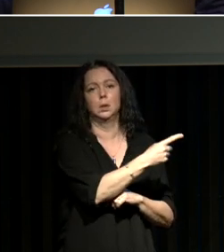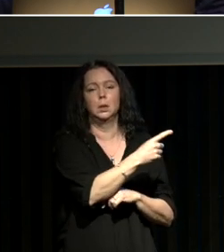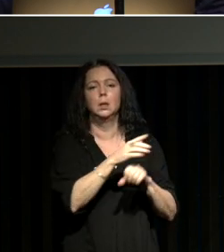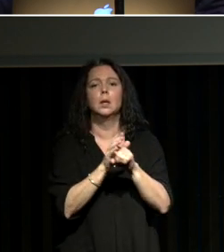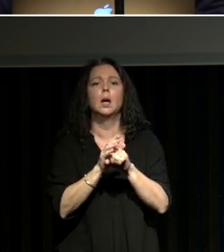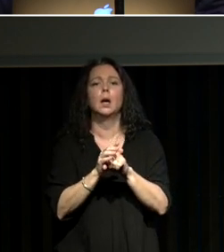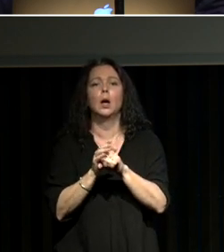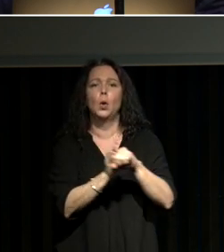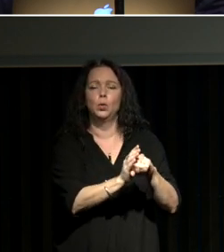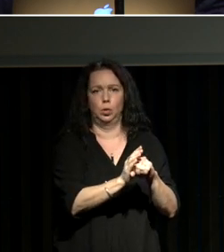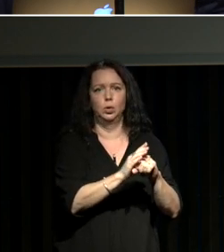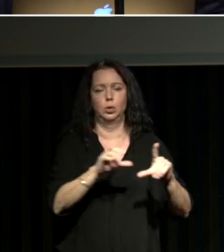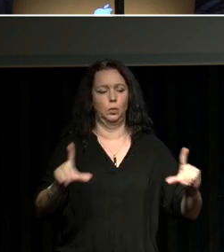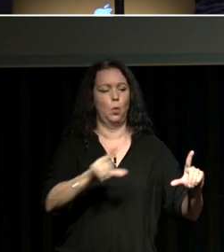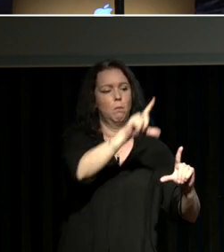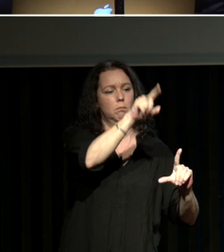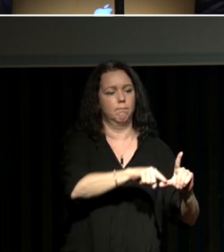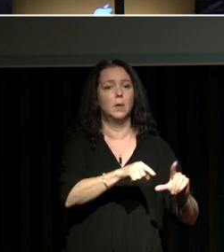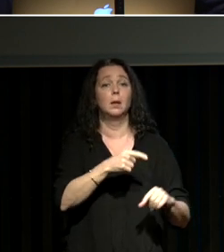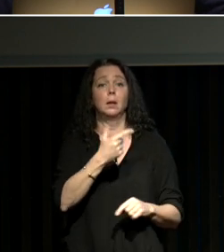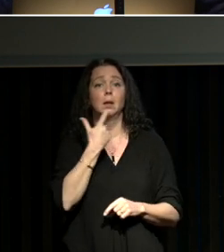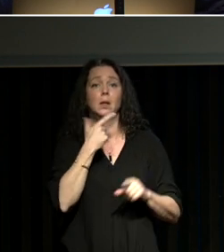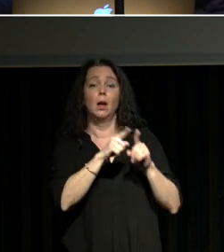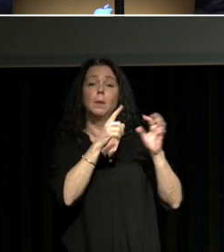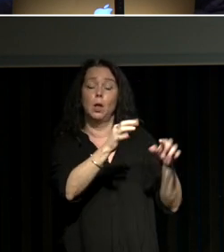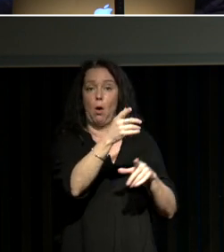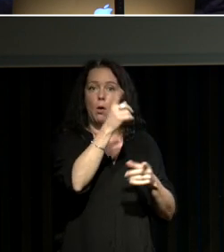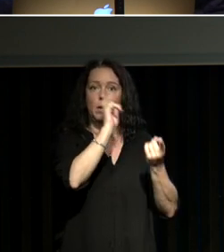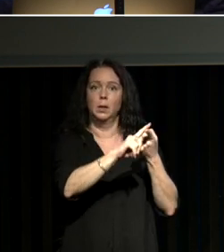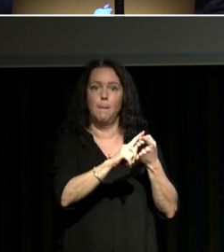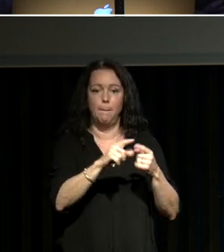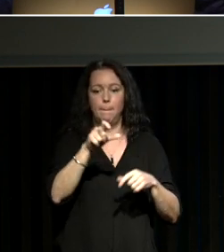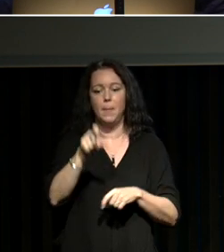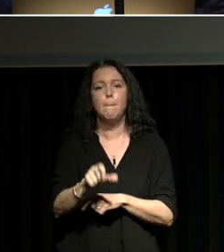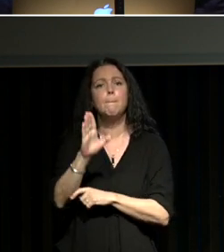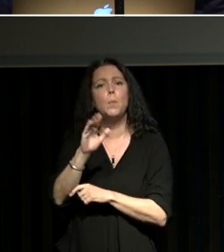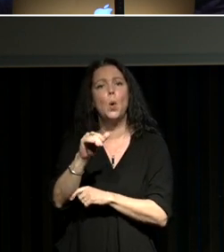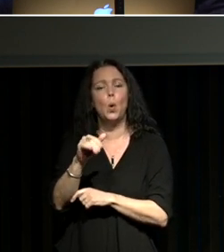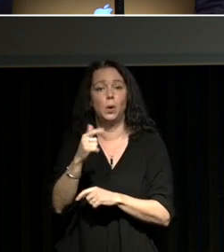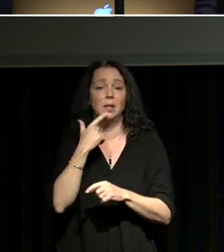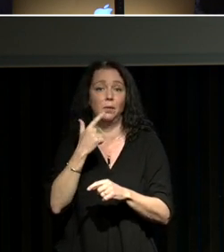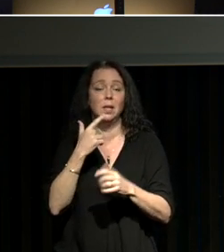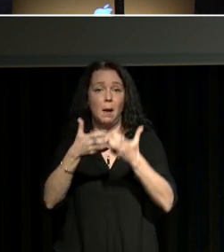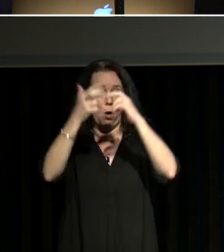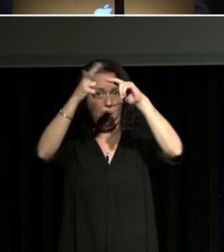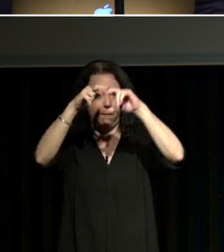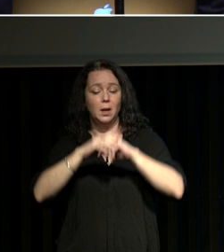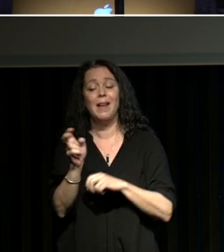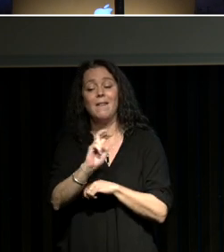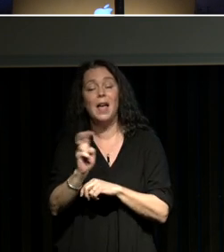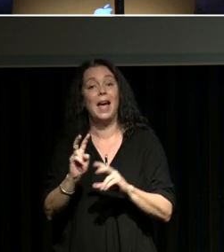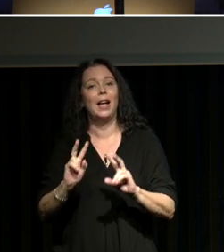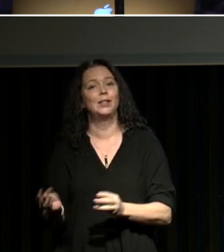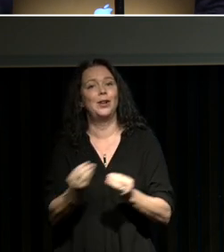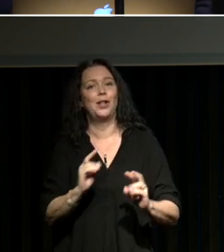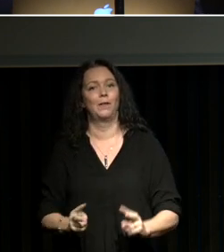de la courbe, avec à la fois de la performance sur les donneurs en bleu, c'est-à-dire en mort encéphalique, en vert les donneurs vivants et